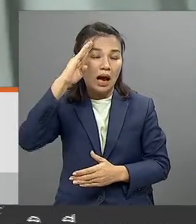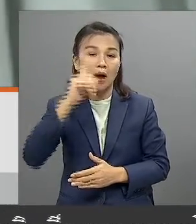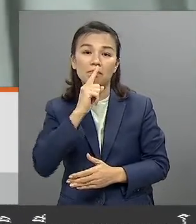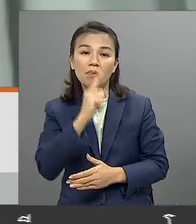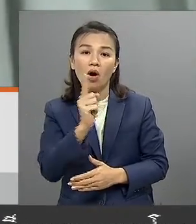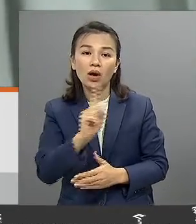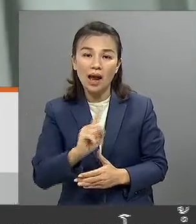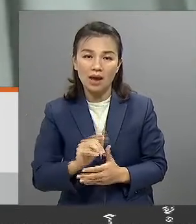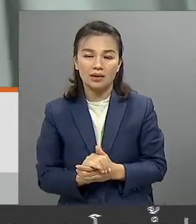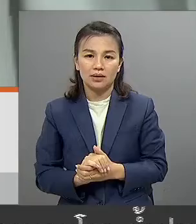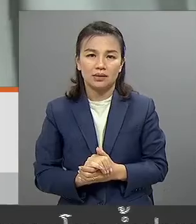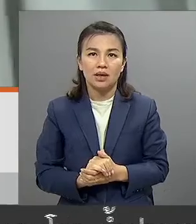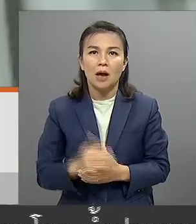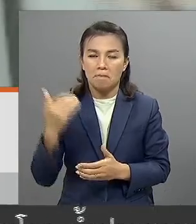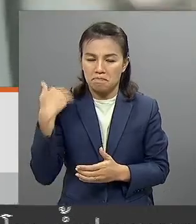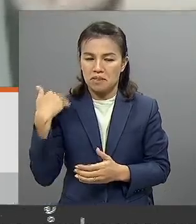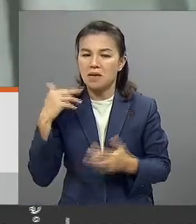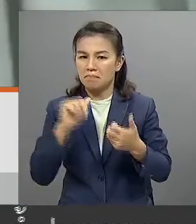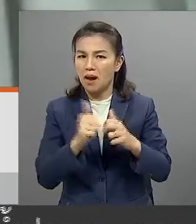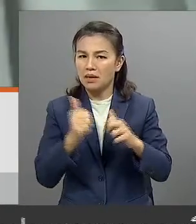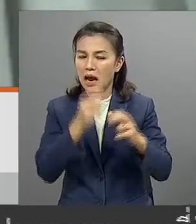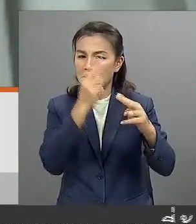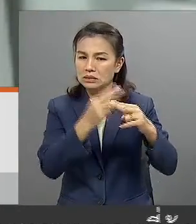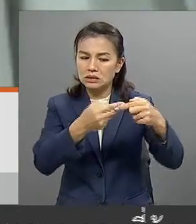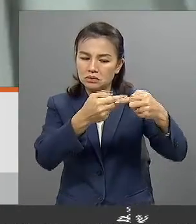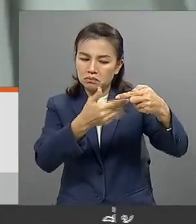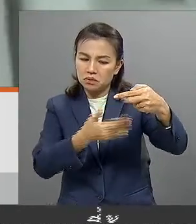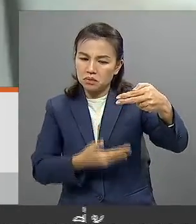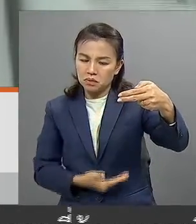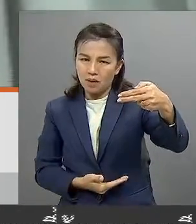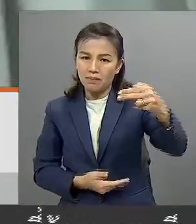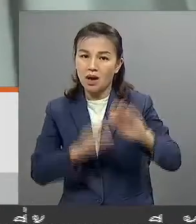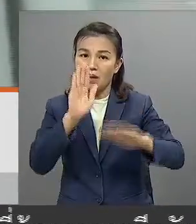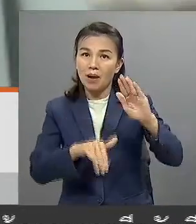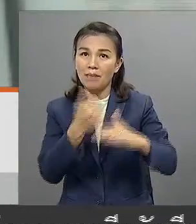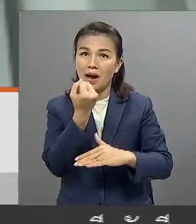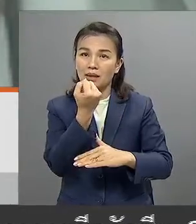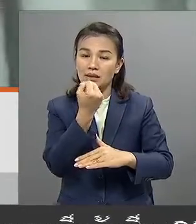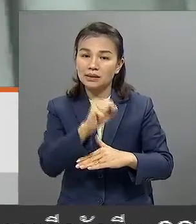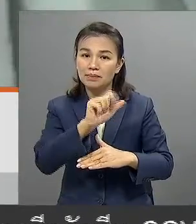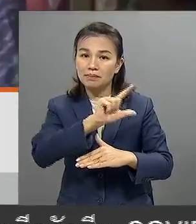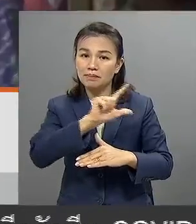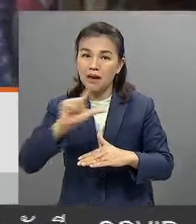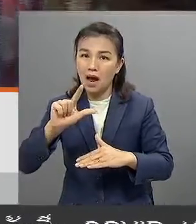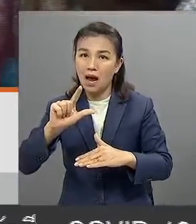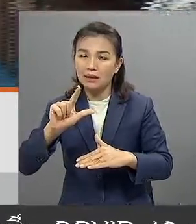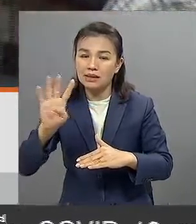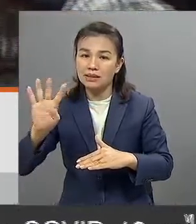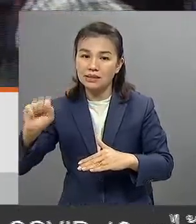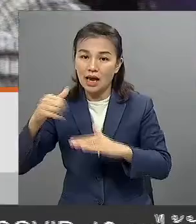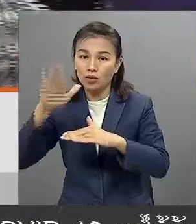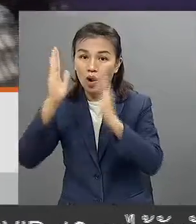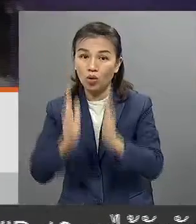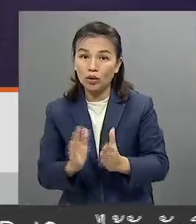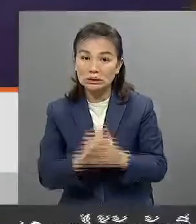ข้อบกพร่องในเรื่องรายชื่อเนี่ยถึงประมาณ 10ล้านสี่แสนกว่าเสียงรายชื่อ